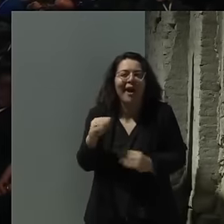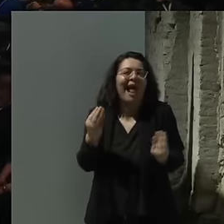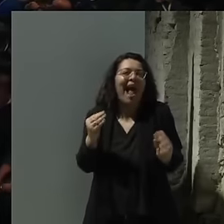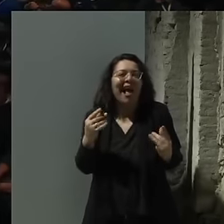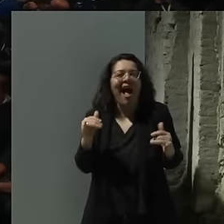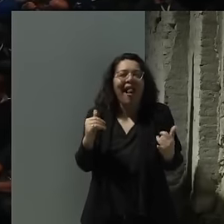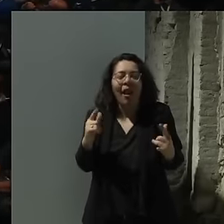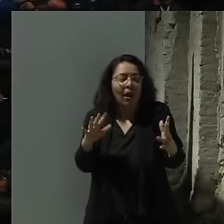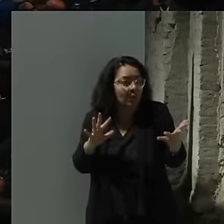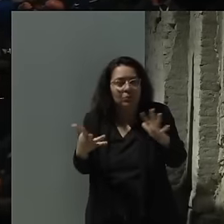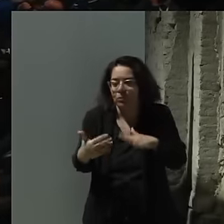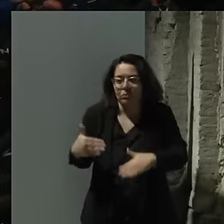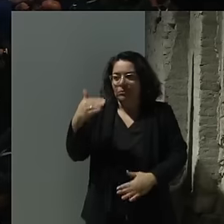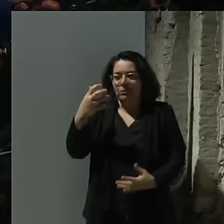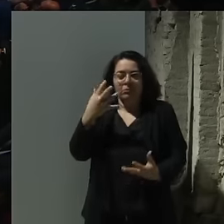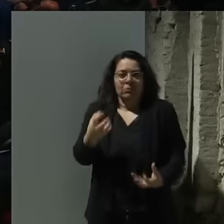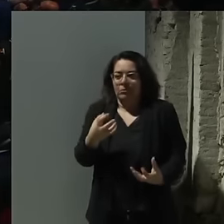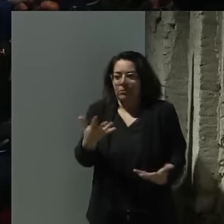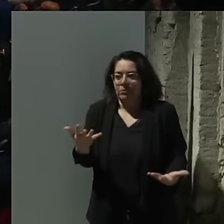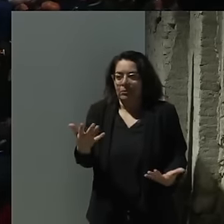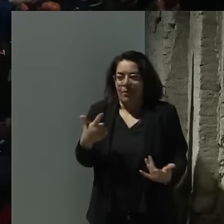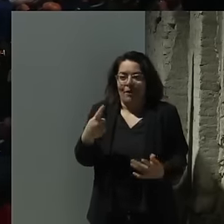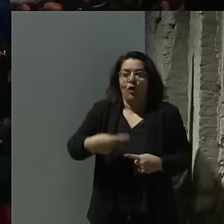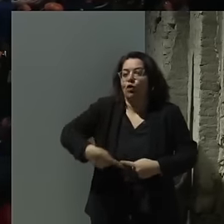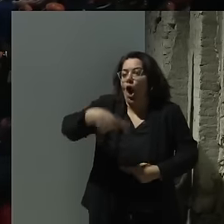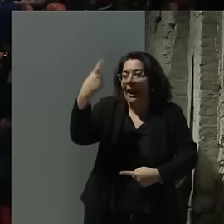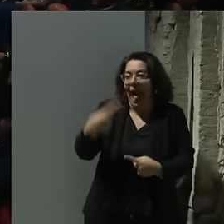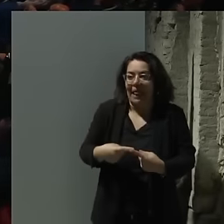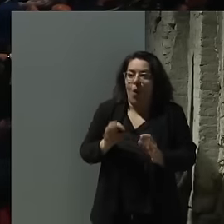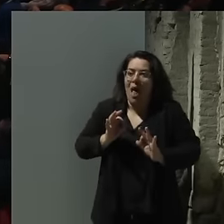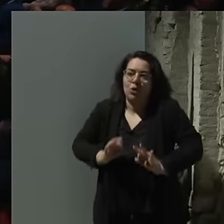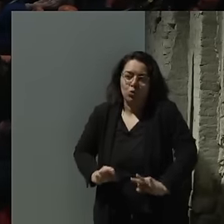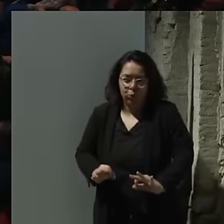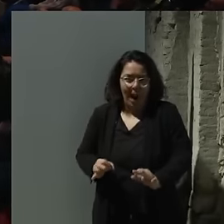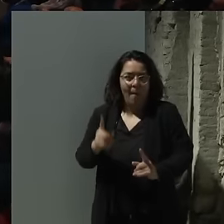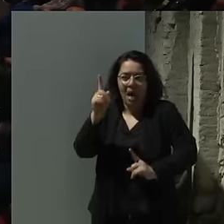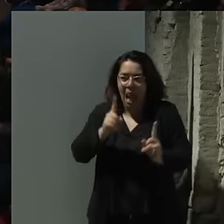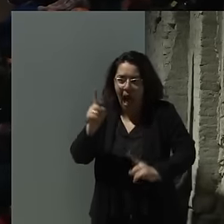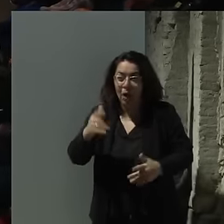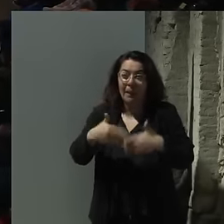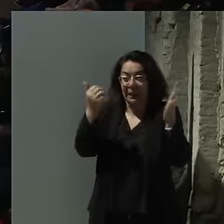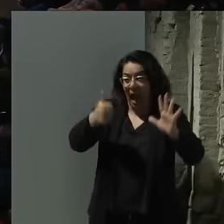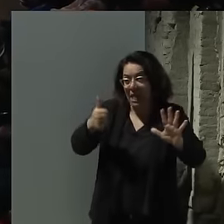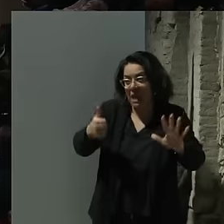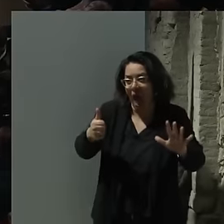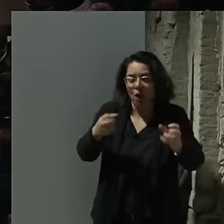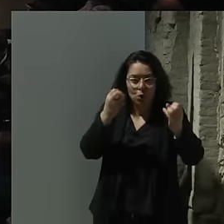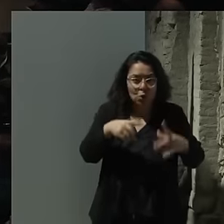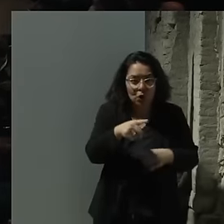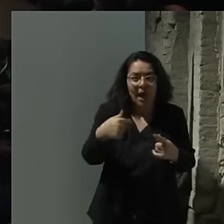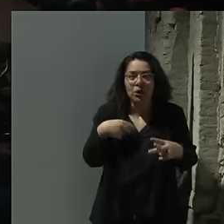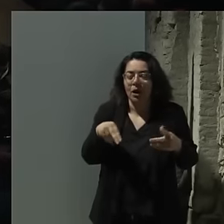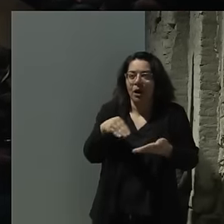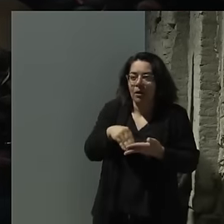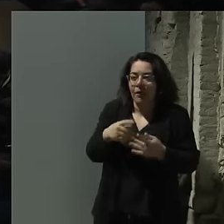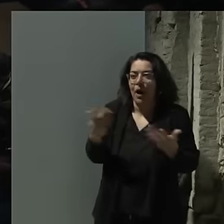che quando passi una giornata in questura a Milano, dalla mattina alle 6, dopo quello che è successo in casa, e vieni a casa la sera